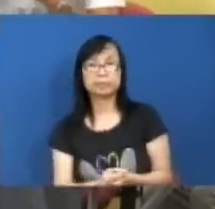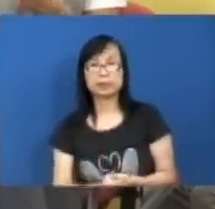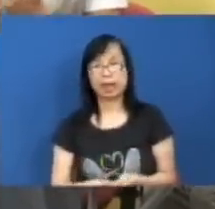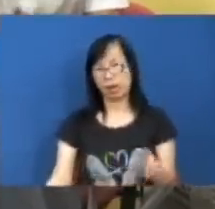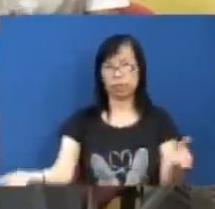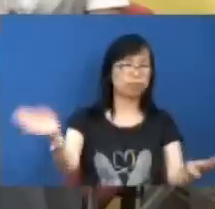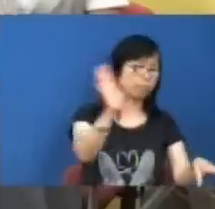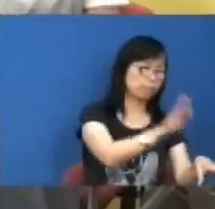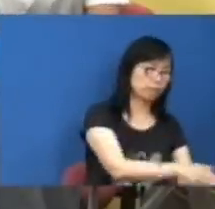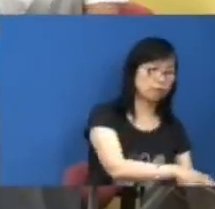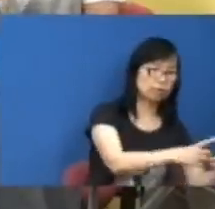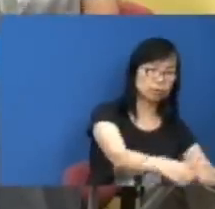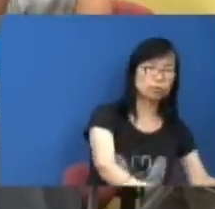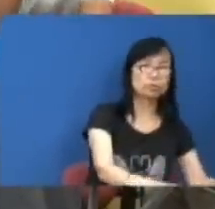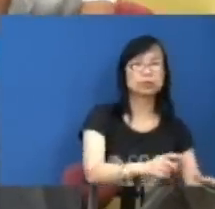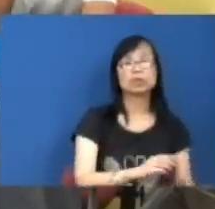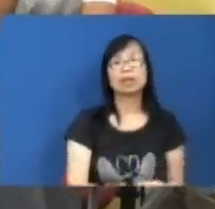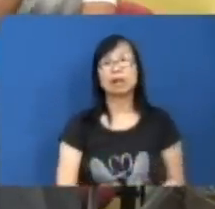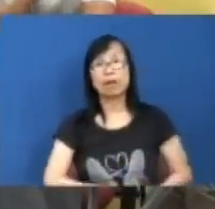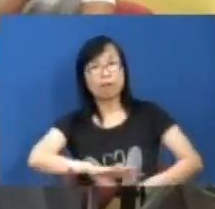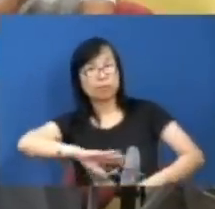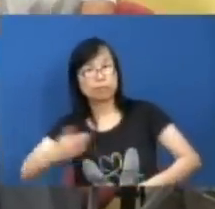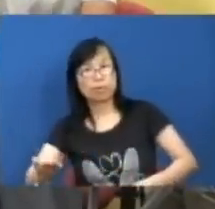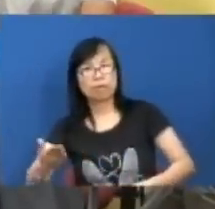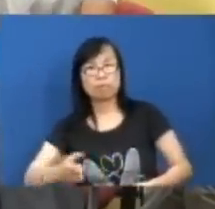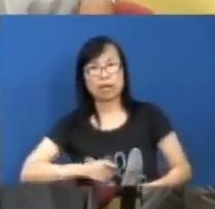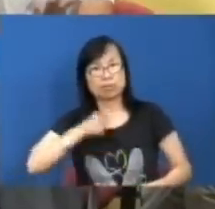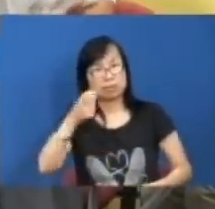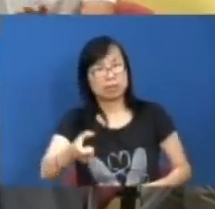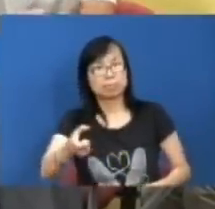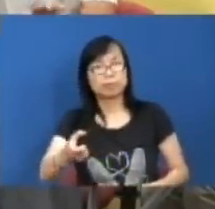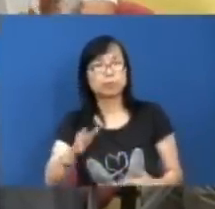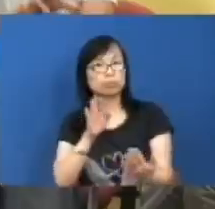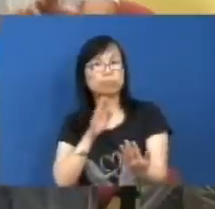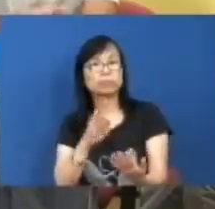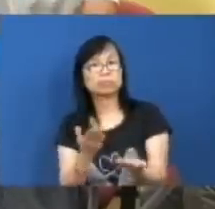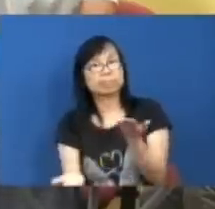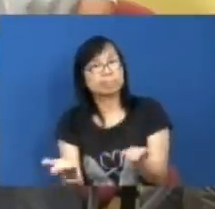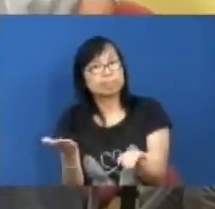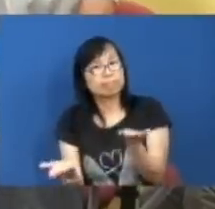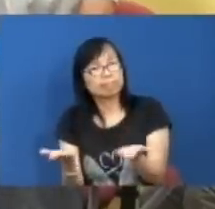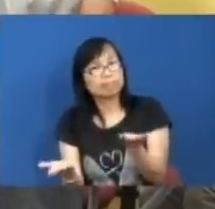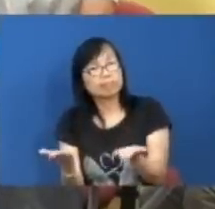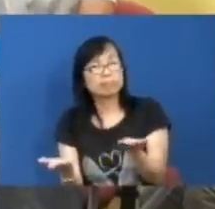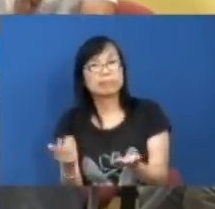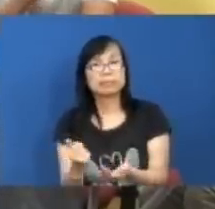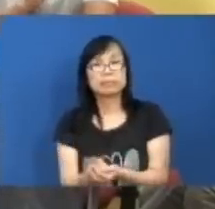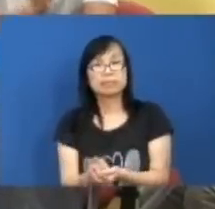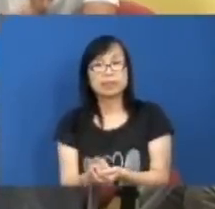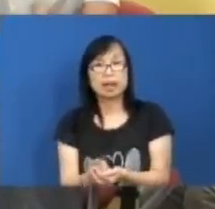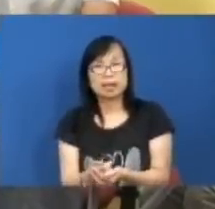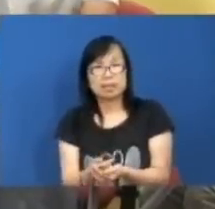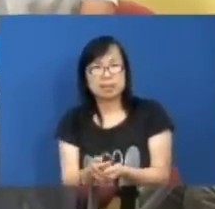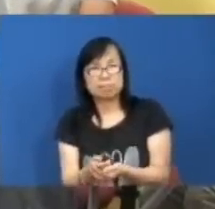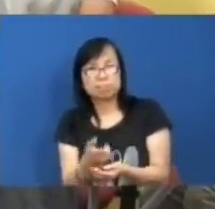問題亦都係一個關注啦。嚇，咁但係調翻轉嗰個成本嗰方面對比，即係約數係會爭咗幾多